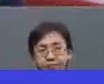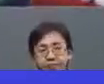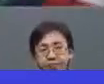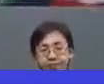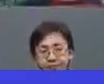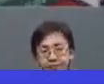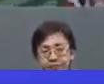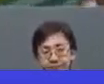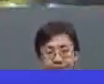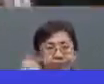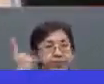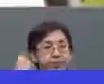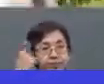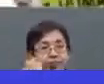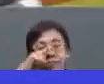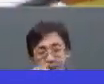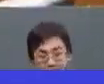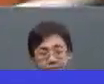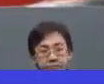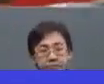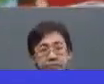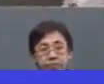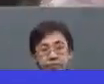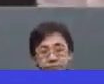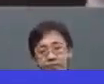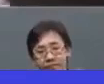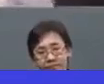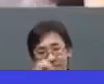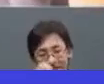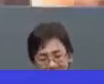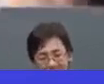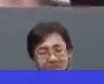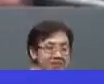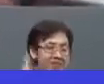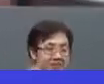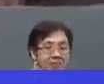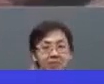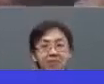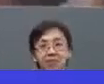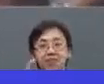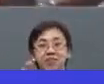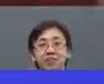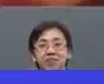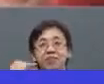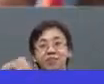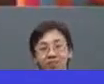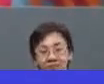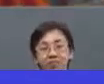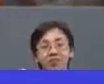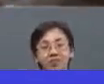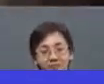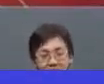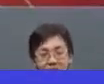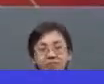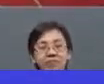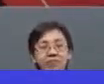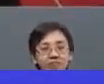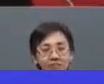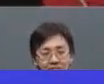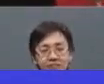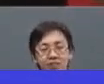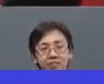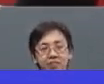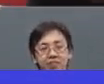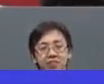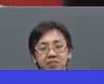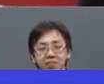ชาวต่างชาติที่จะมาซัพพอร์ตในตรงนี้นะฮะปีที่แล้วถนนสีลมอลังการมากในพื้นที่กรุงเทพฯดิฉันเห็นภาพและครั้งนี้เขา